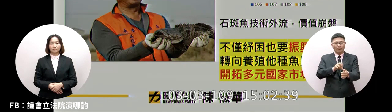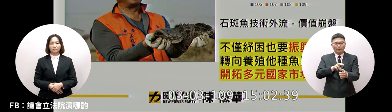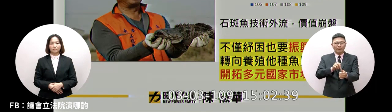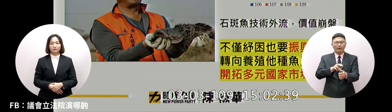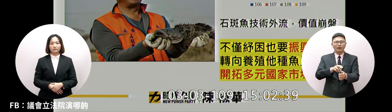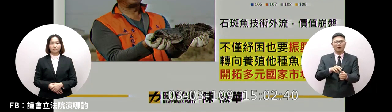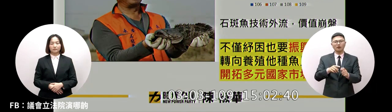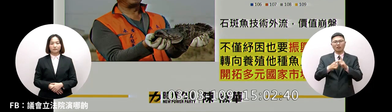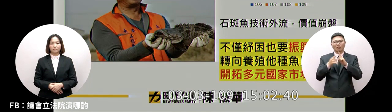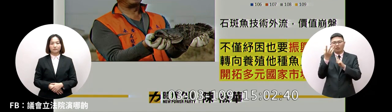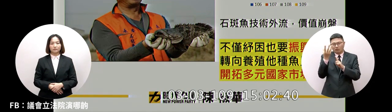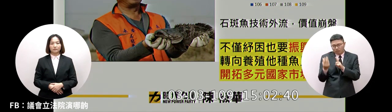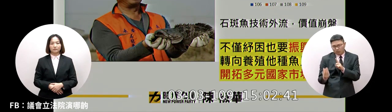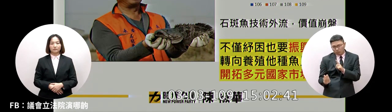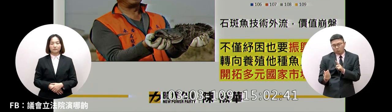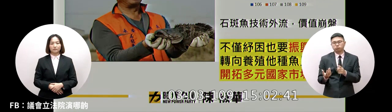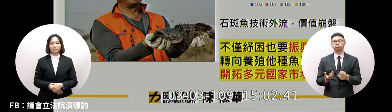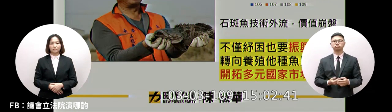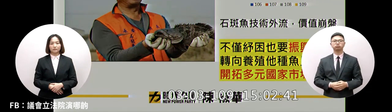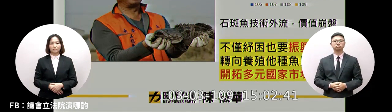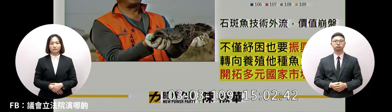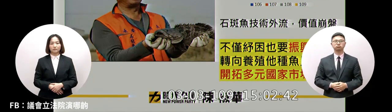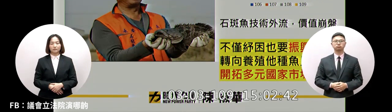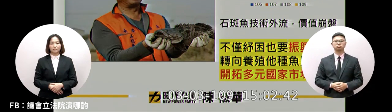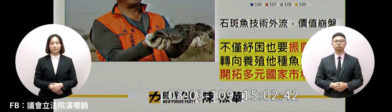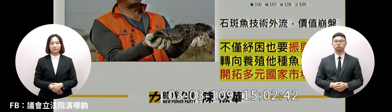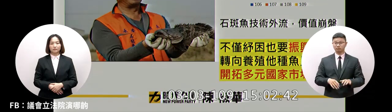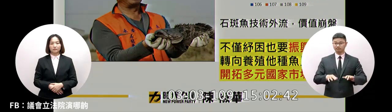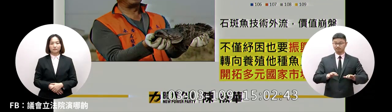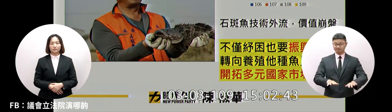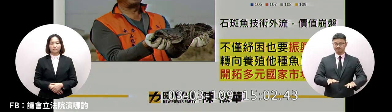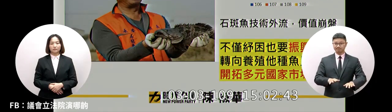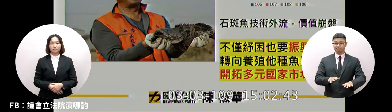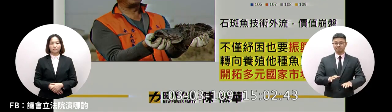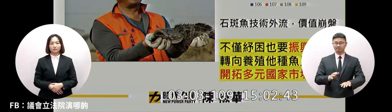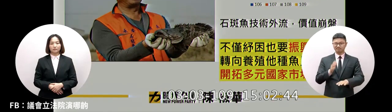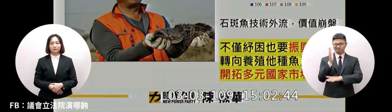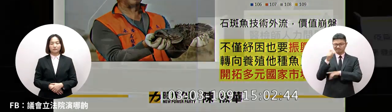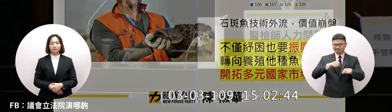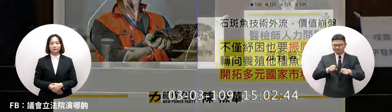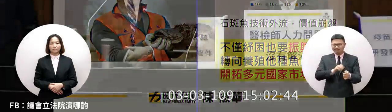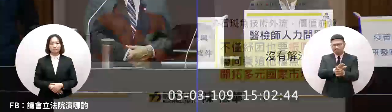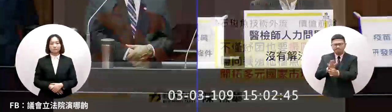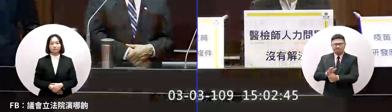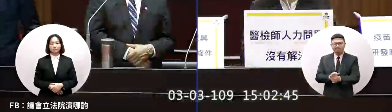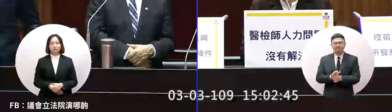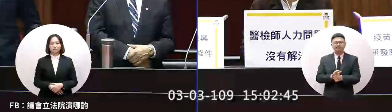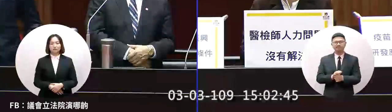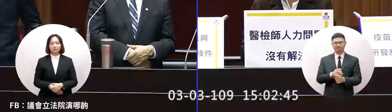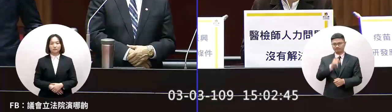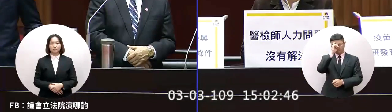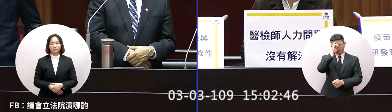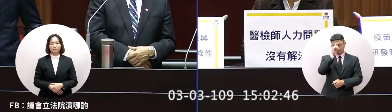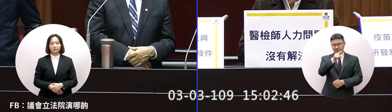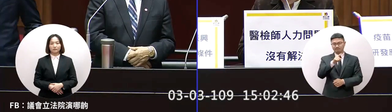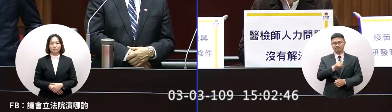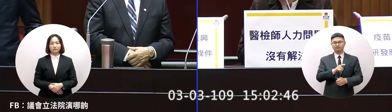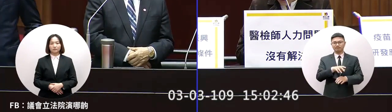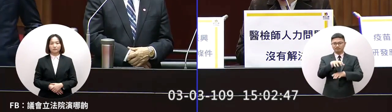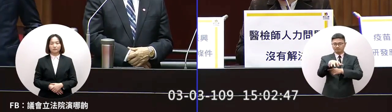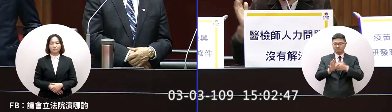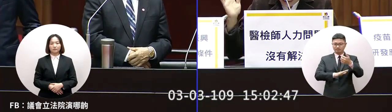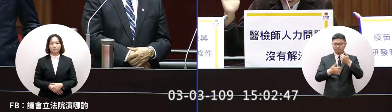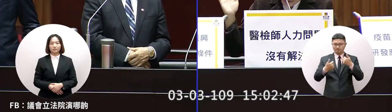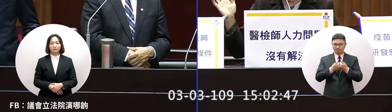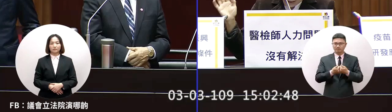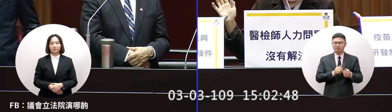已经越来越少哈，所以这一次我们在纾困哈，是不是请农委会也多注意，就是能